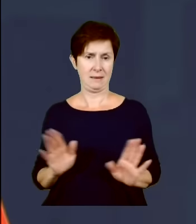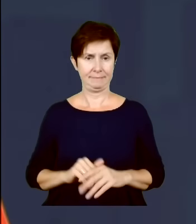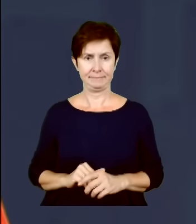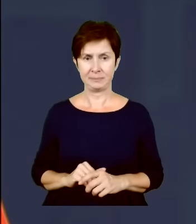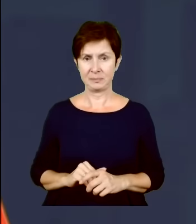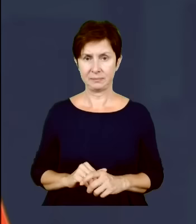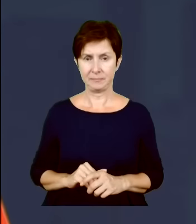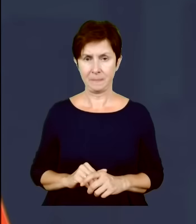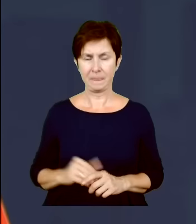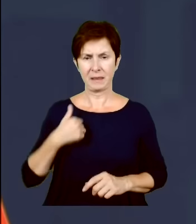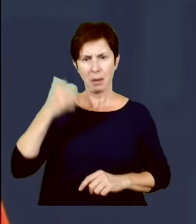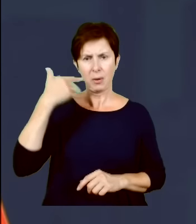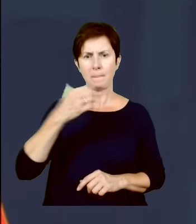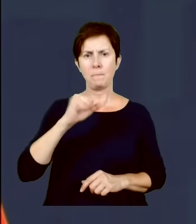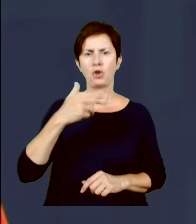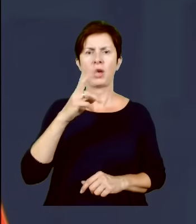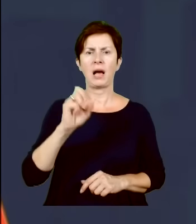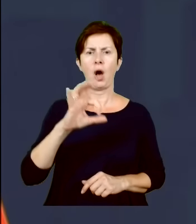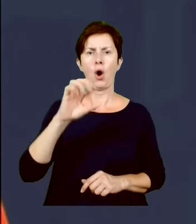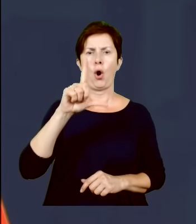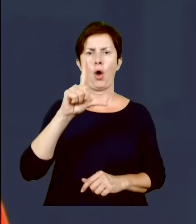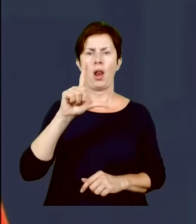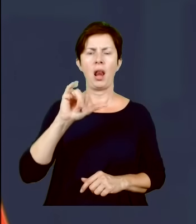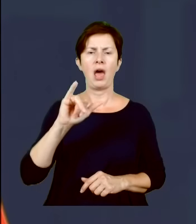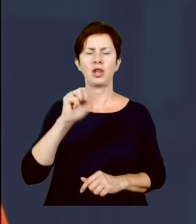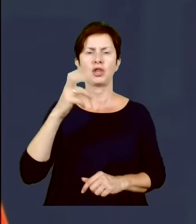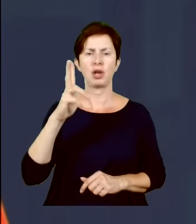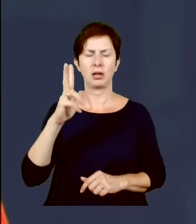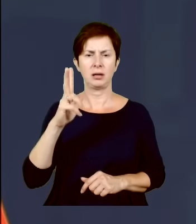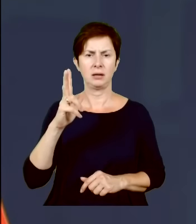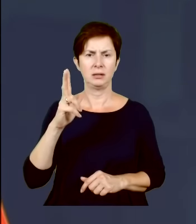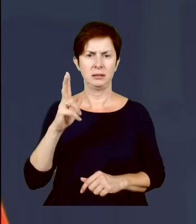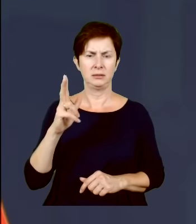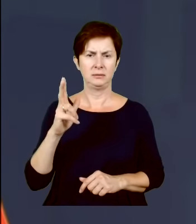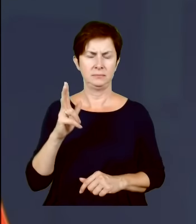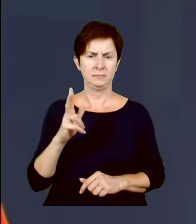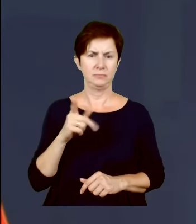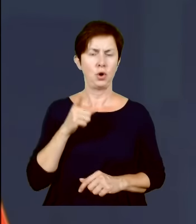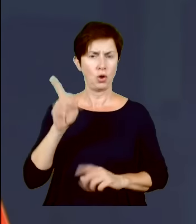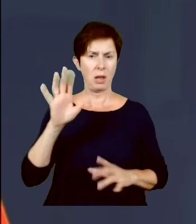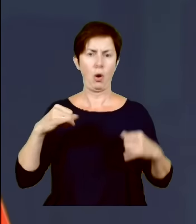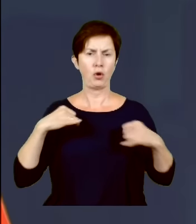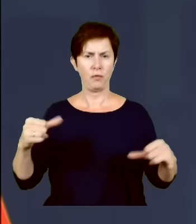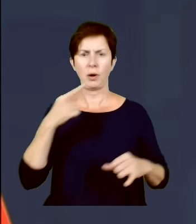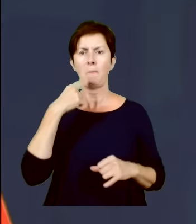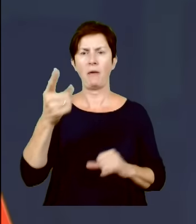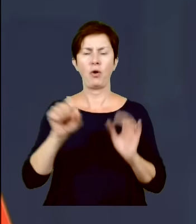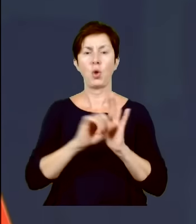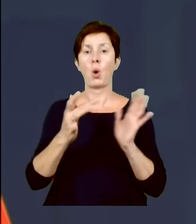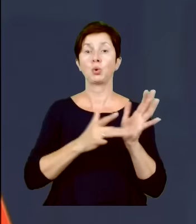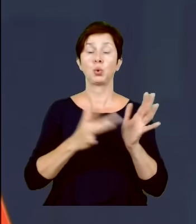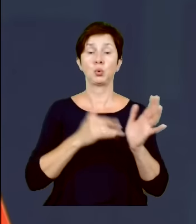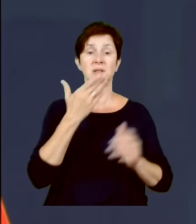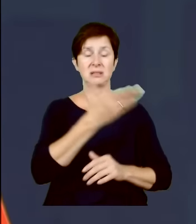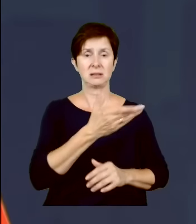jak Monika Olejnik Wtedy jeszcze wymieniam z premedytacją bo ona się odważyła powiedzieć Tuskowi wtedy że